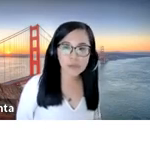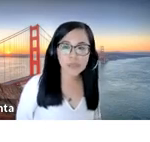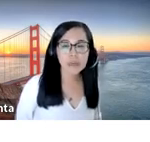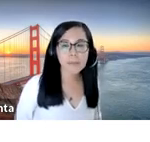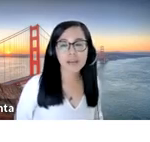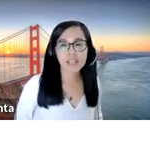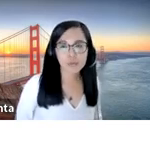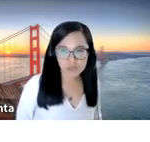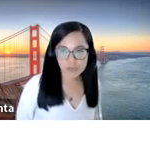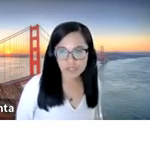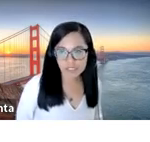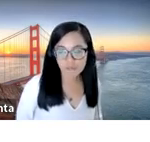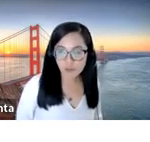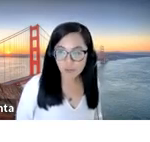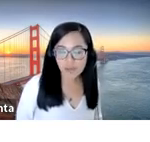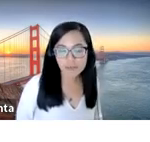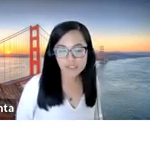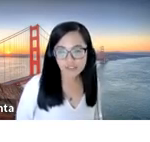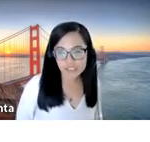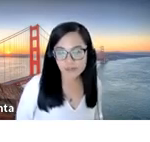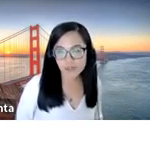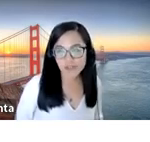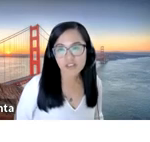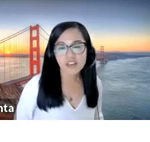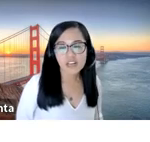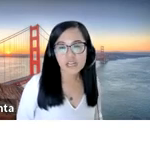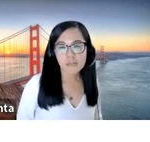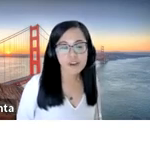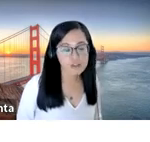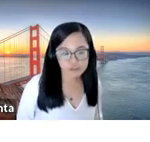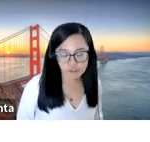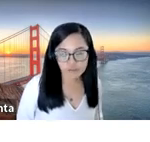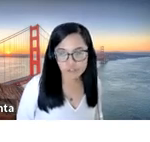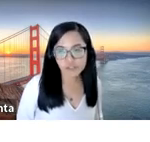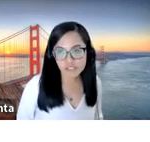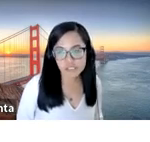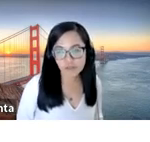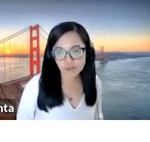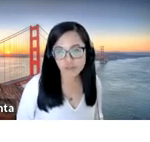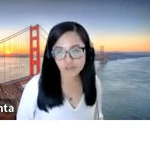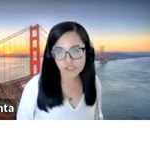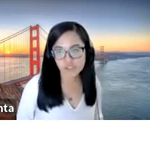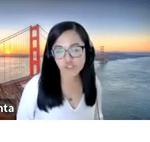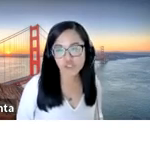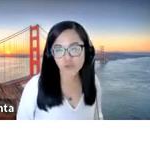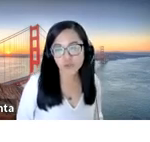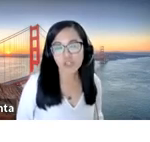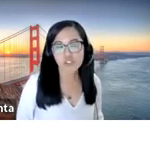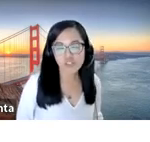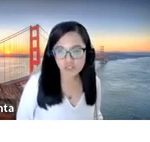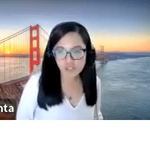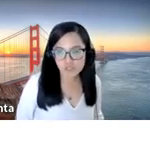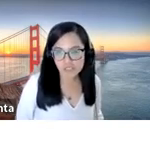program. But the workability four program is very similar and offer offers very similar services to